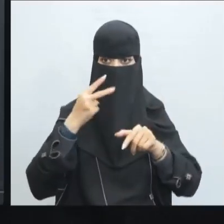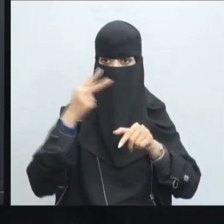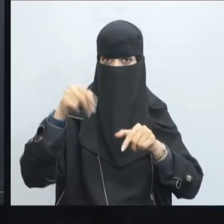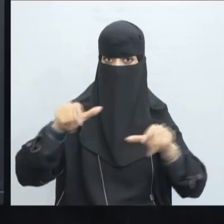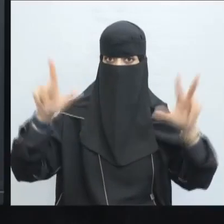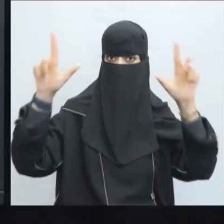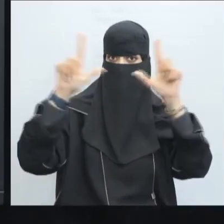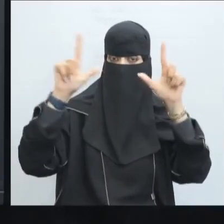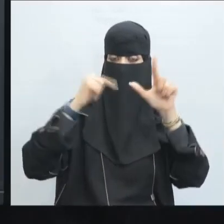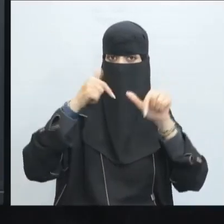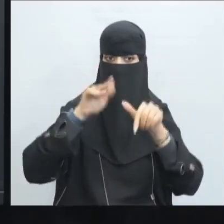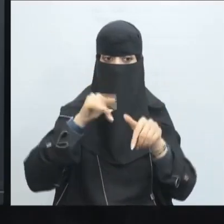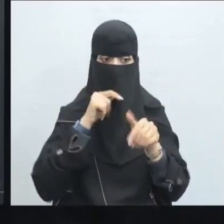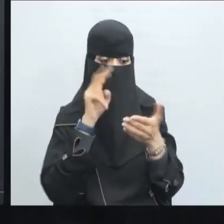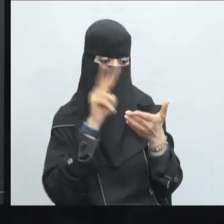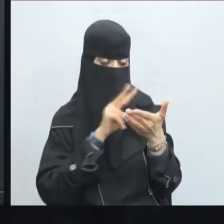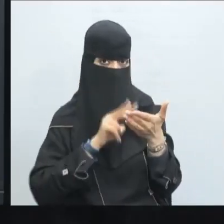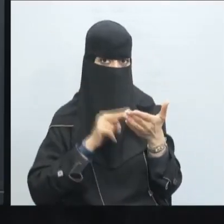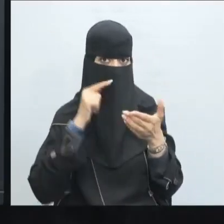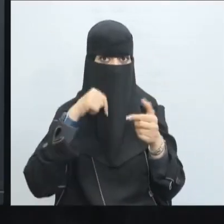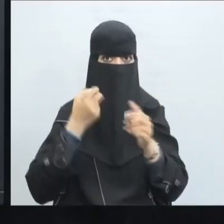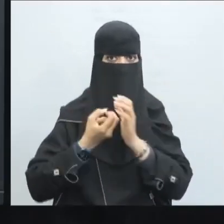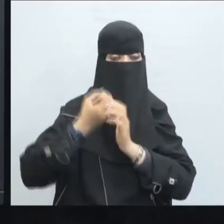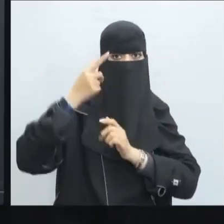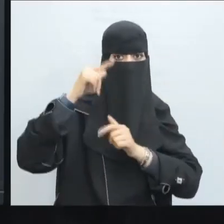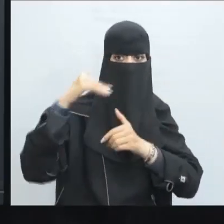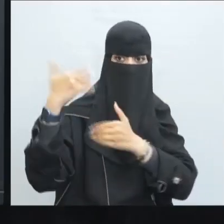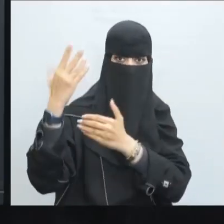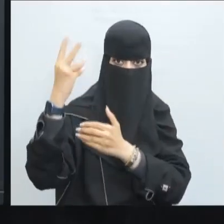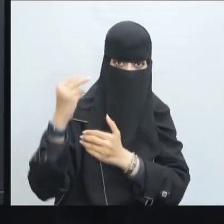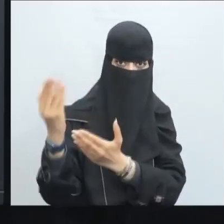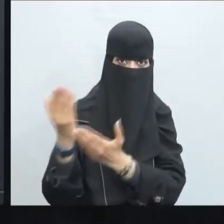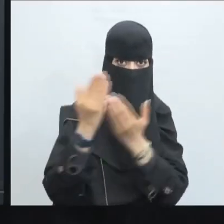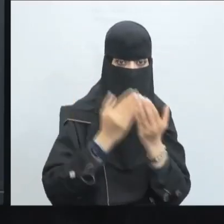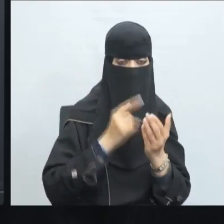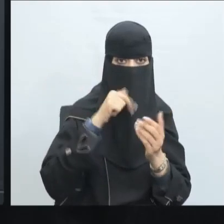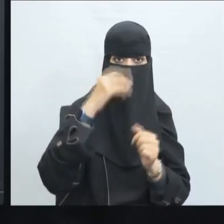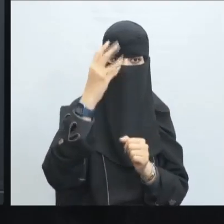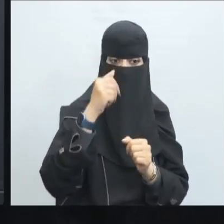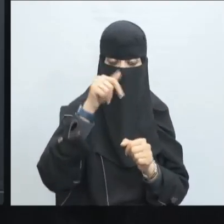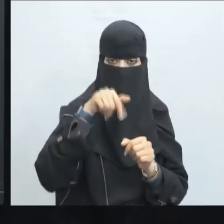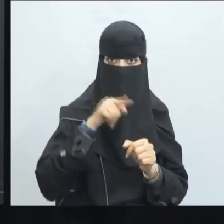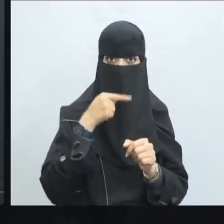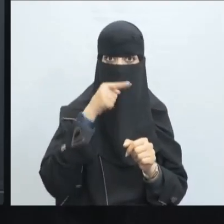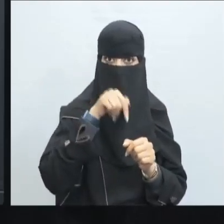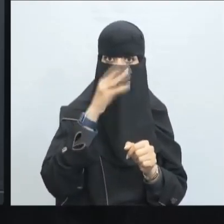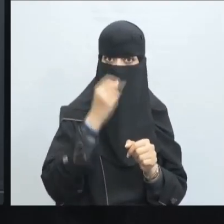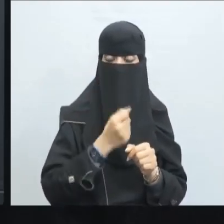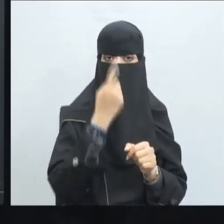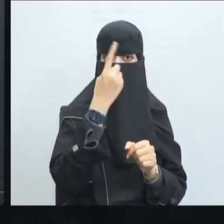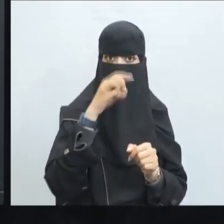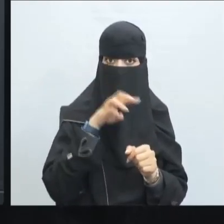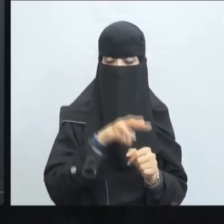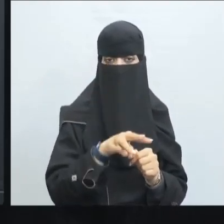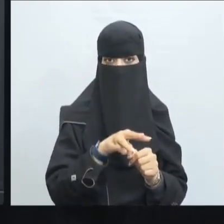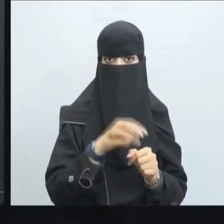التلفاز او نقرا ان المتوقع لعدد الحضور سيكون برقم معين ويتم ذكرى الرقم مثلا 1500